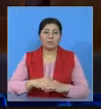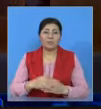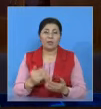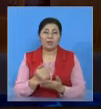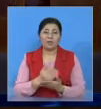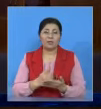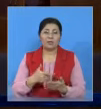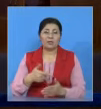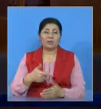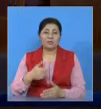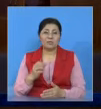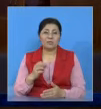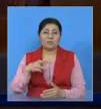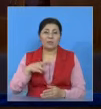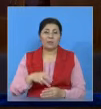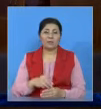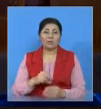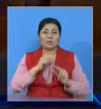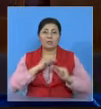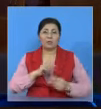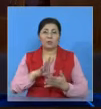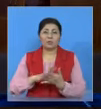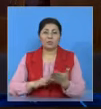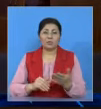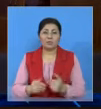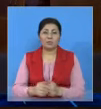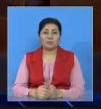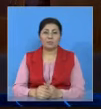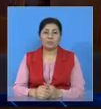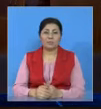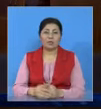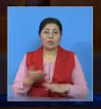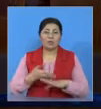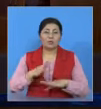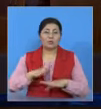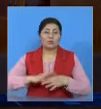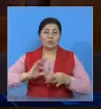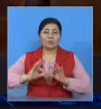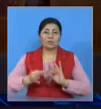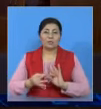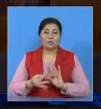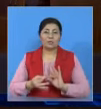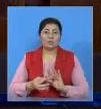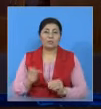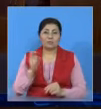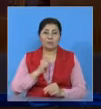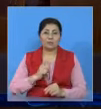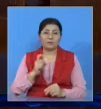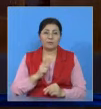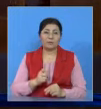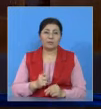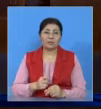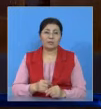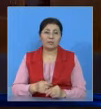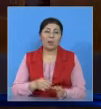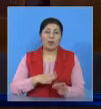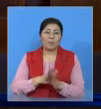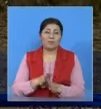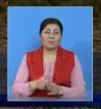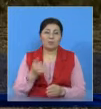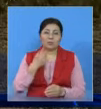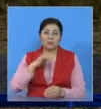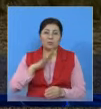ГСМ работы также продолжается хозяйством. Каких-либо сложностей именно для сельхозформирования по обеспечению дизельного топлива на сегодня нет